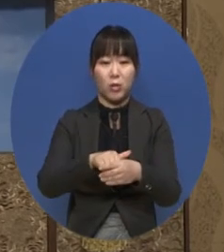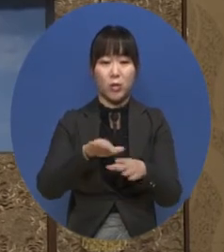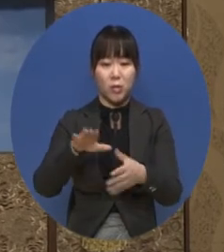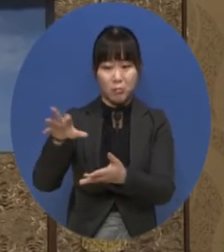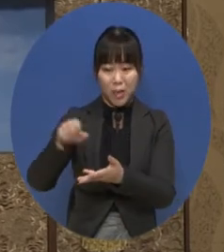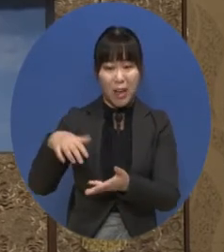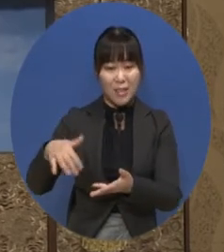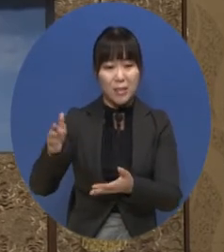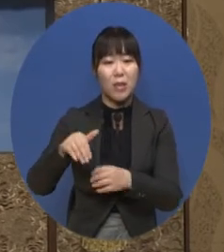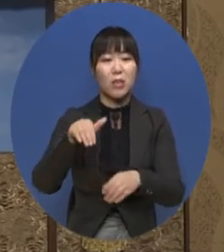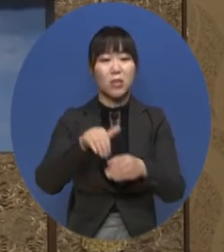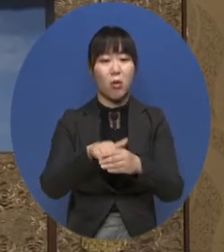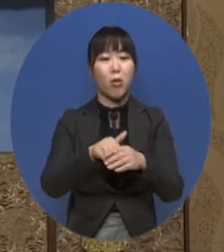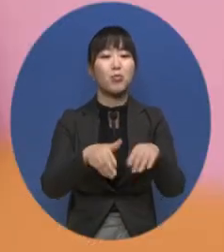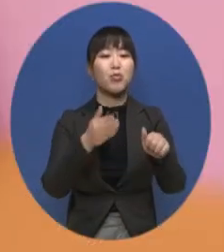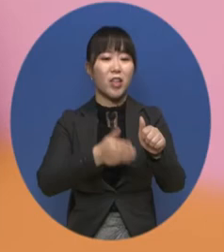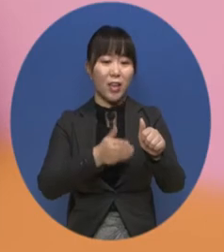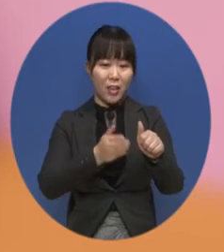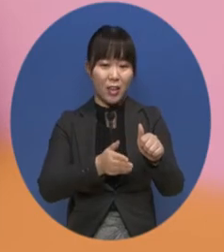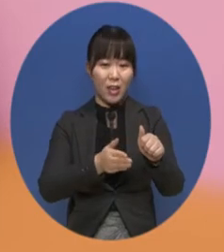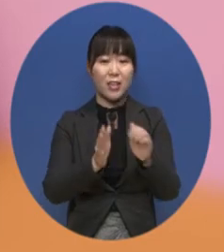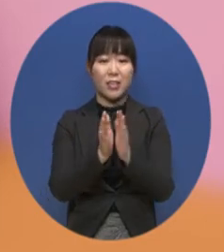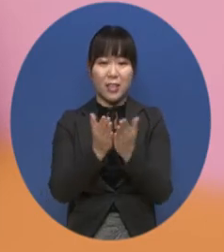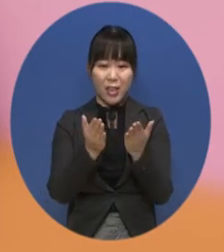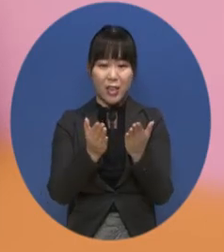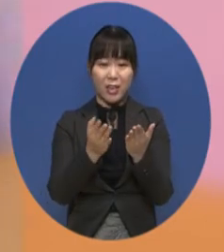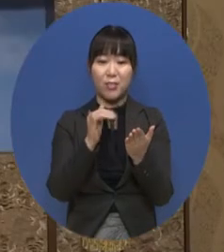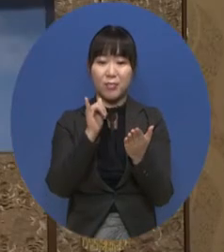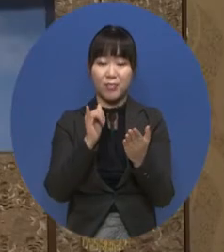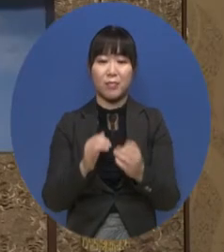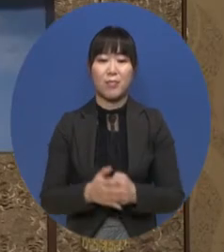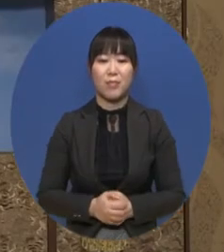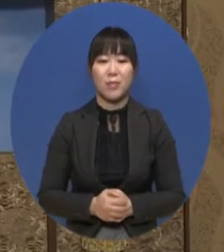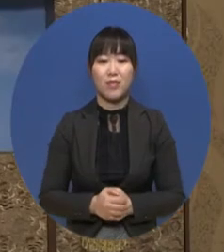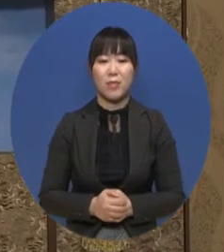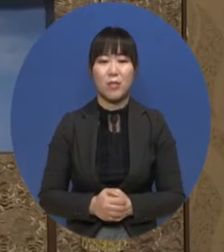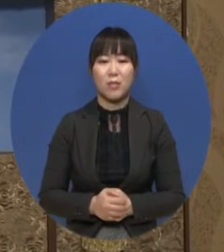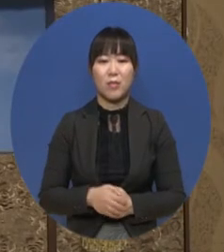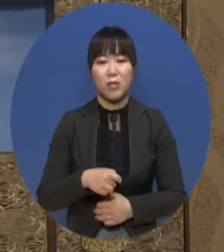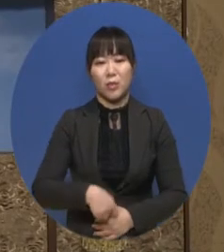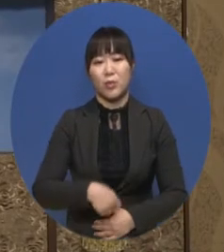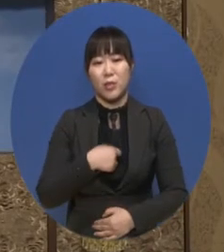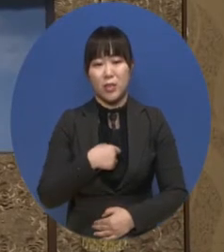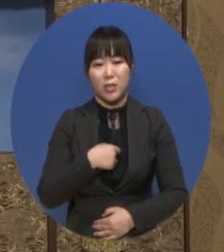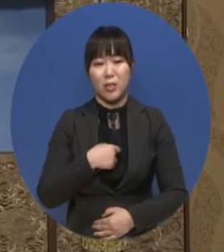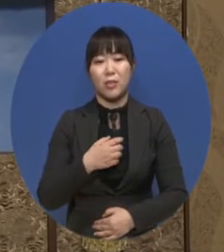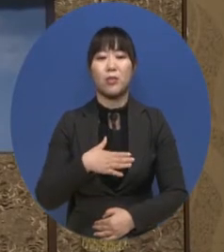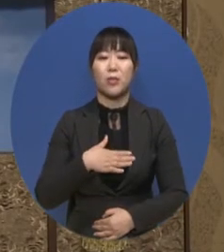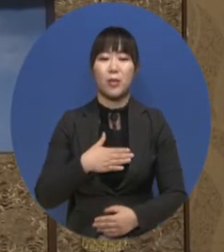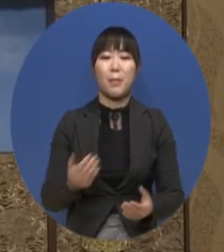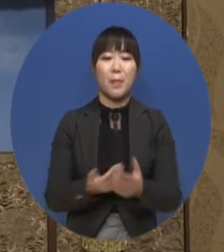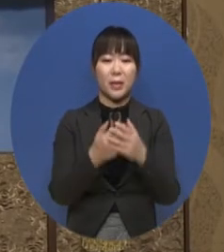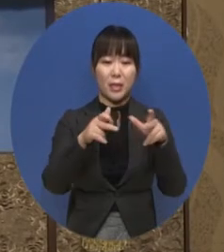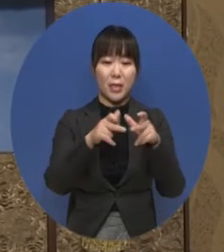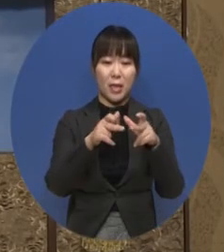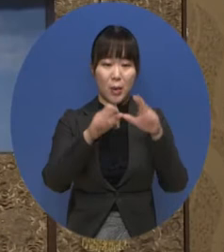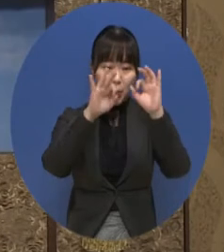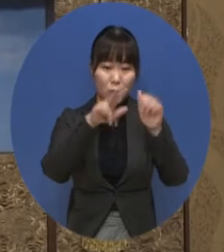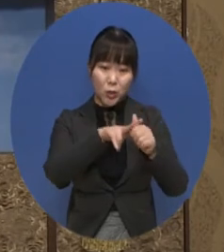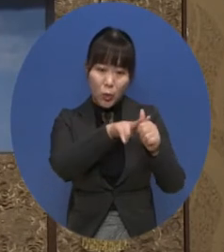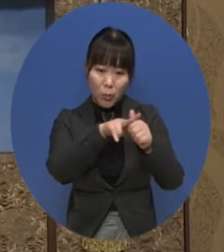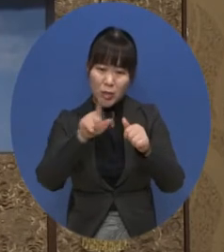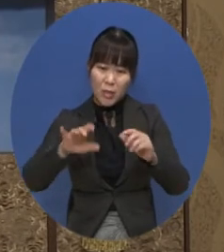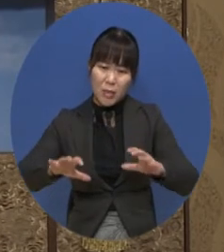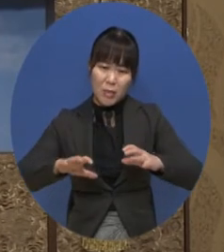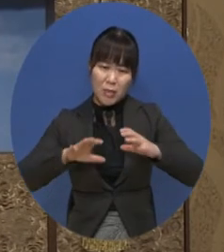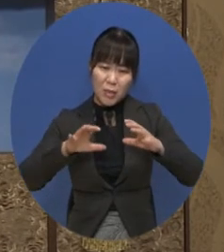가져오진 않았지만 선거를 부탁해라는 이제 도서, 책이 나왔는데 예. 사실 이제 저는 발달장애인들이 보는 정보, 이 세상의 모든 게